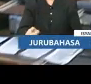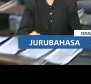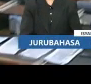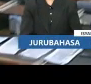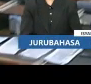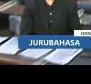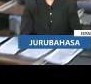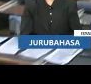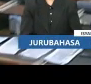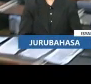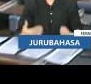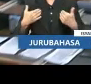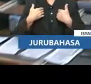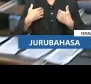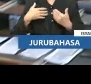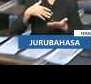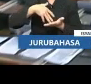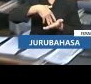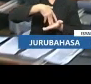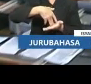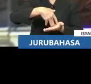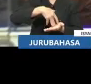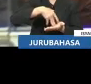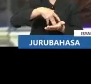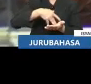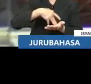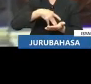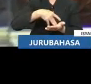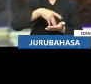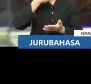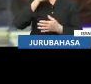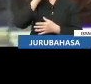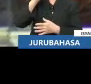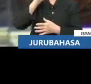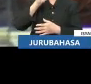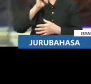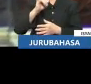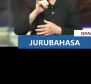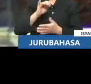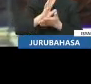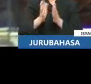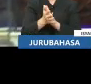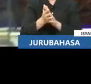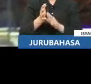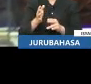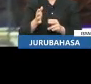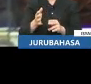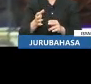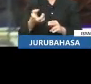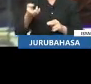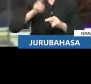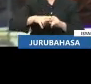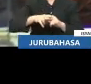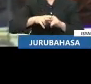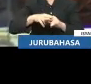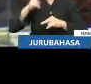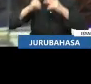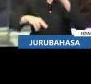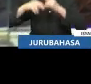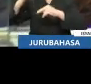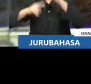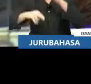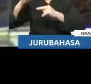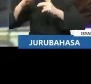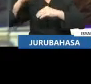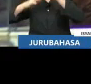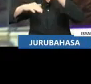Menteri. Benarkah kelemahan tongkat kuasa menjadikan menyepak bertanpa perpindahan